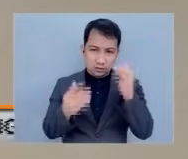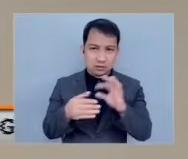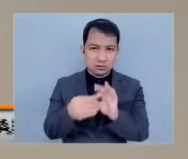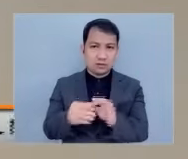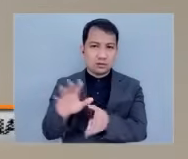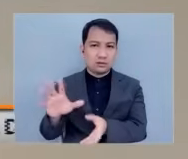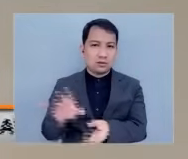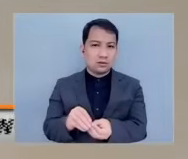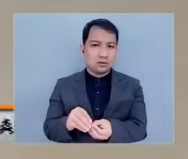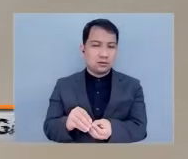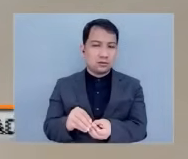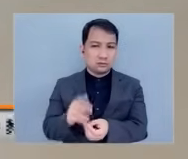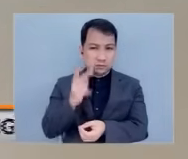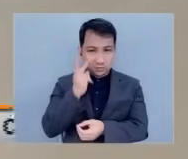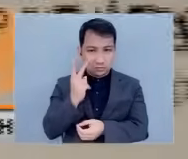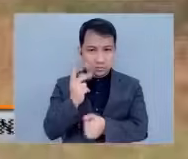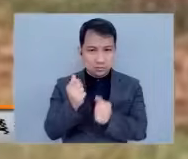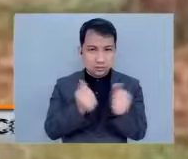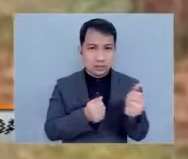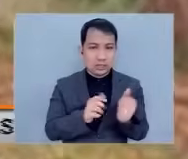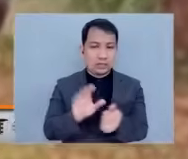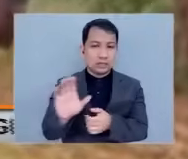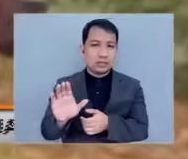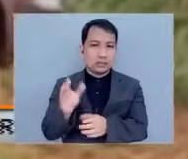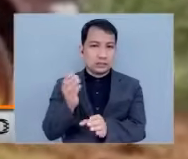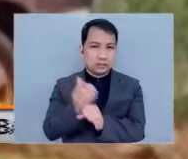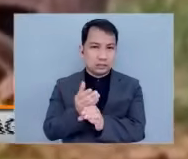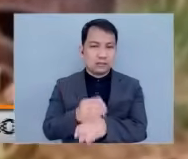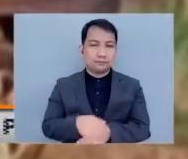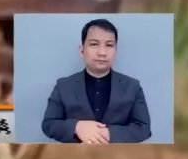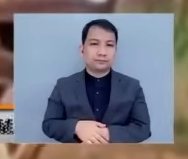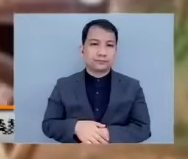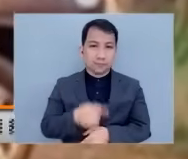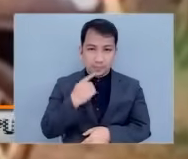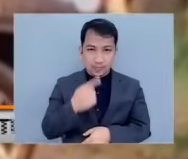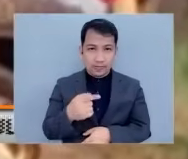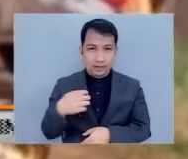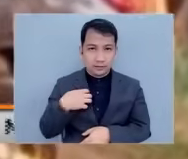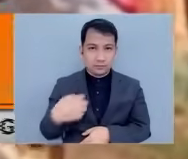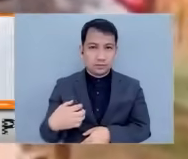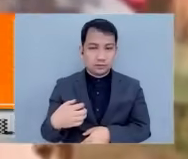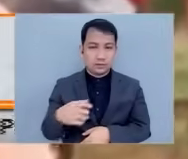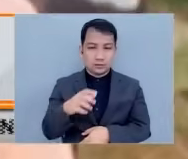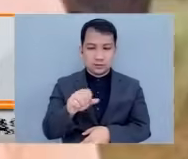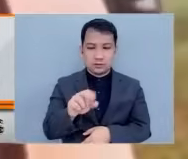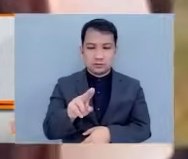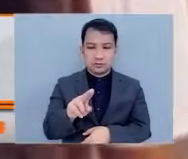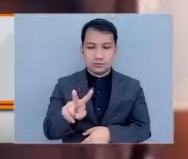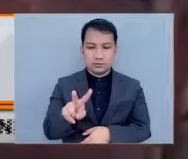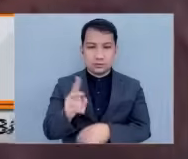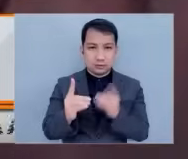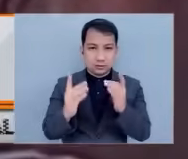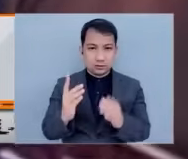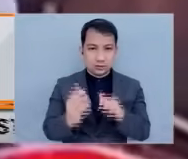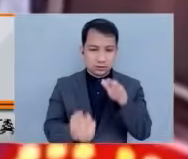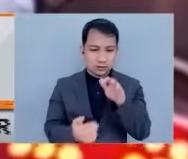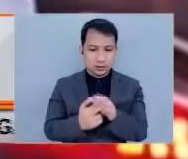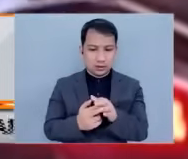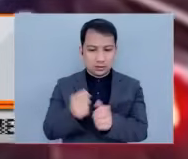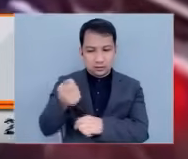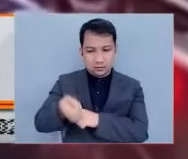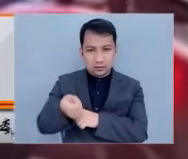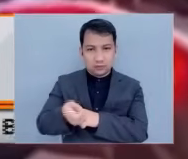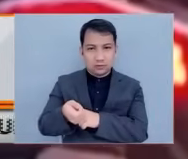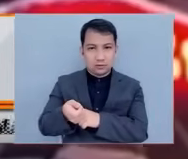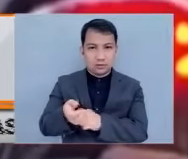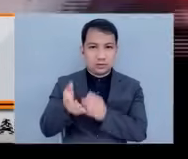nila na sinusundan po sila nitong sasakyan. Ayon sa police, may galit ang SUV driver sa retired judge dahil binitawan nito ang